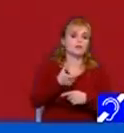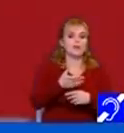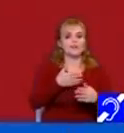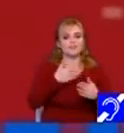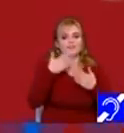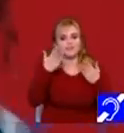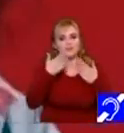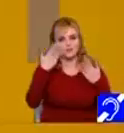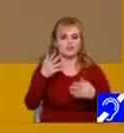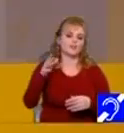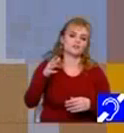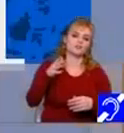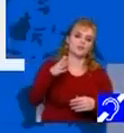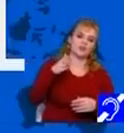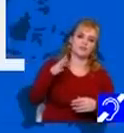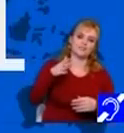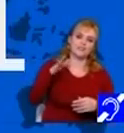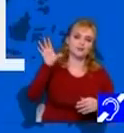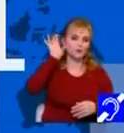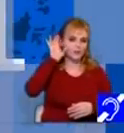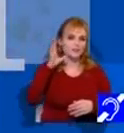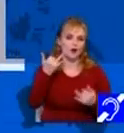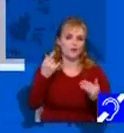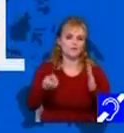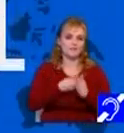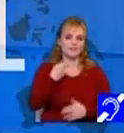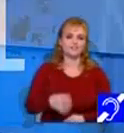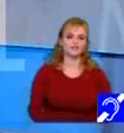în câteva momente la Telejurnal.